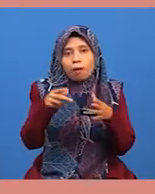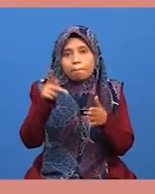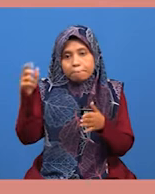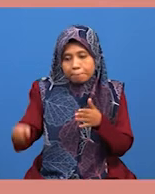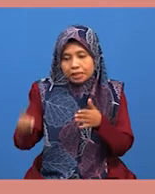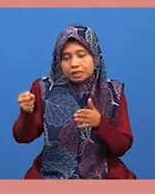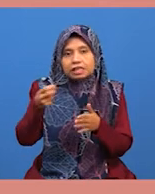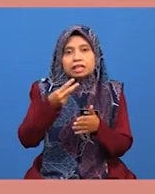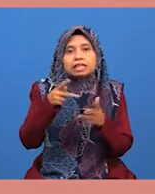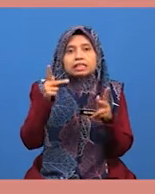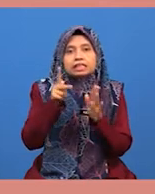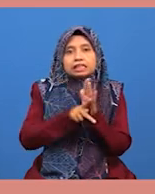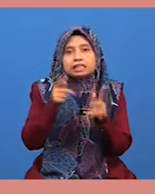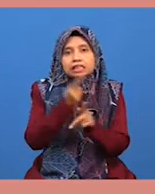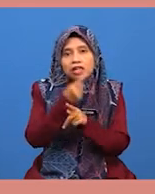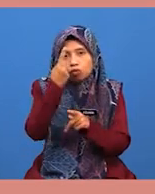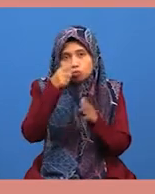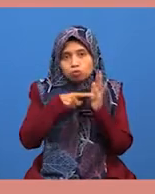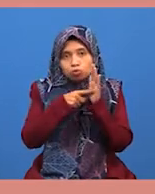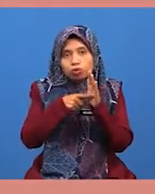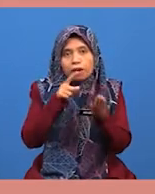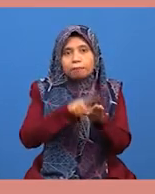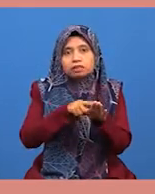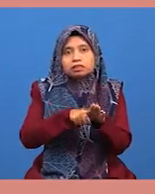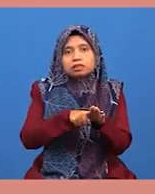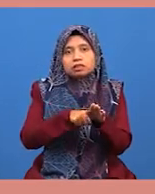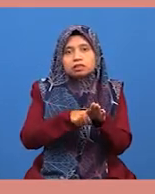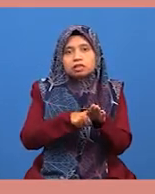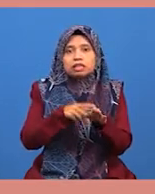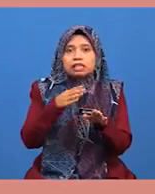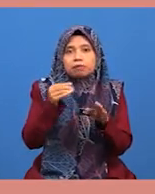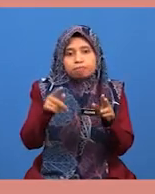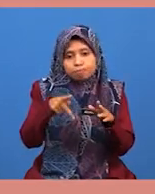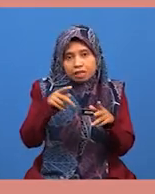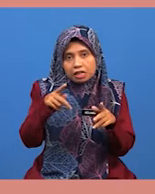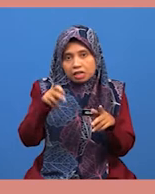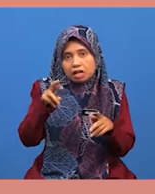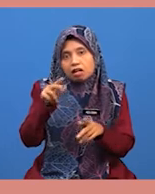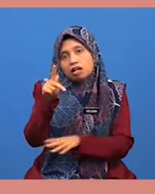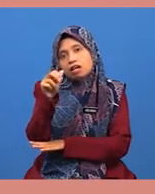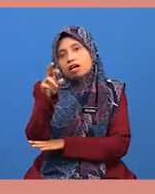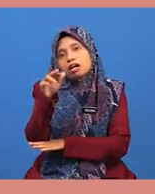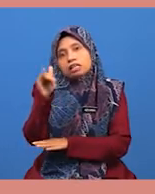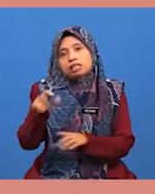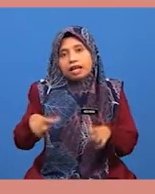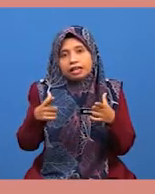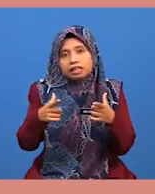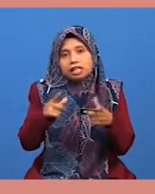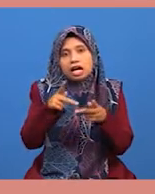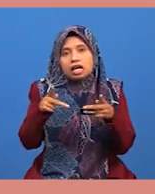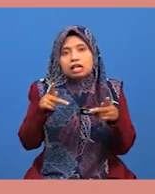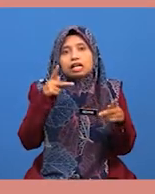pancangan keterangan untuk menunjukkan masa atau perkara yang berlainan. G.